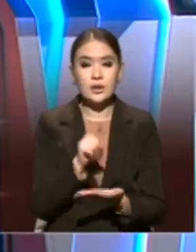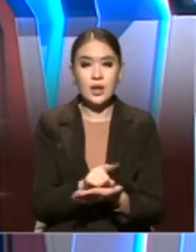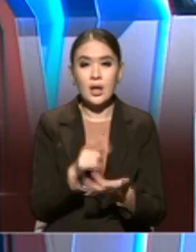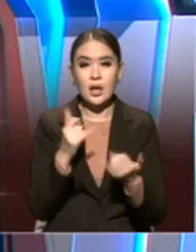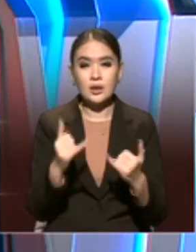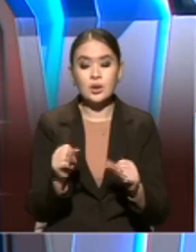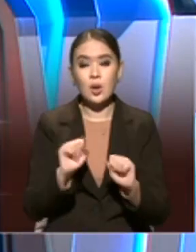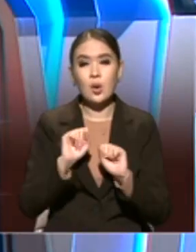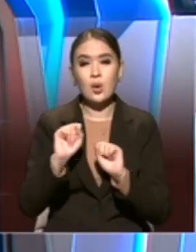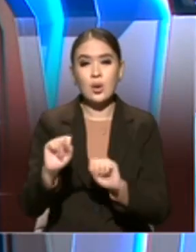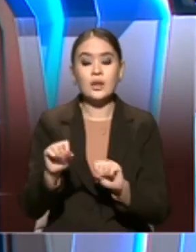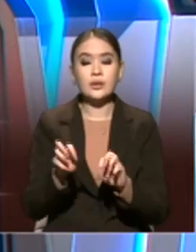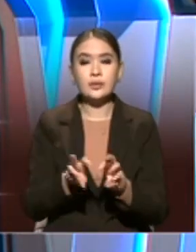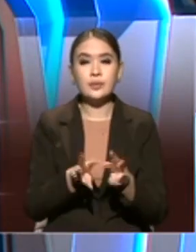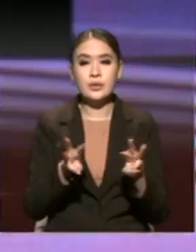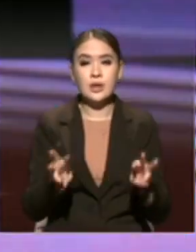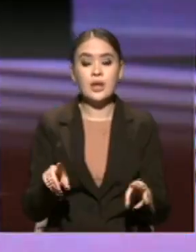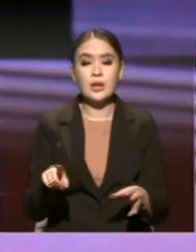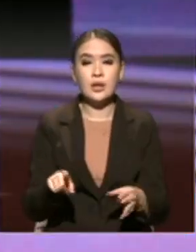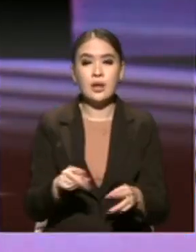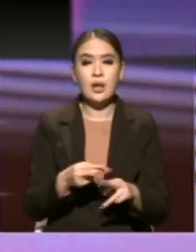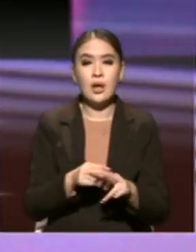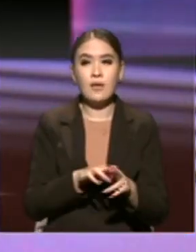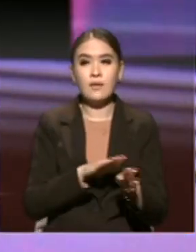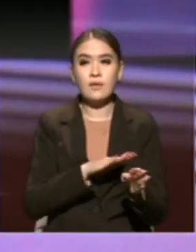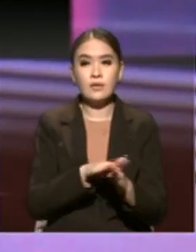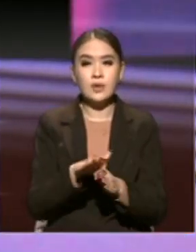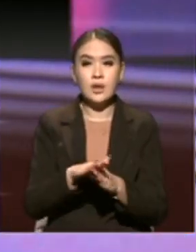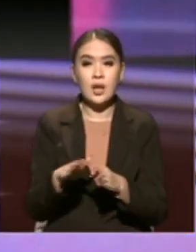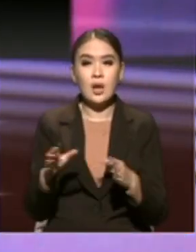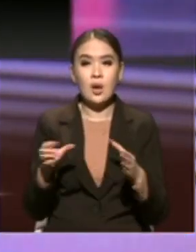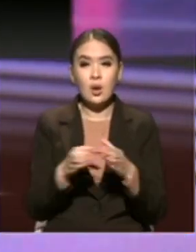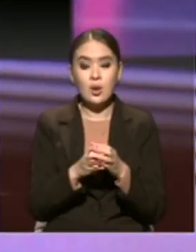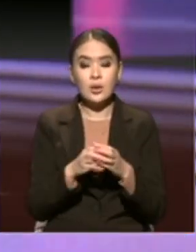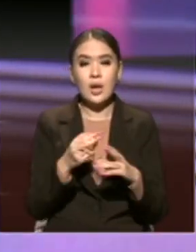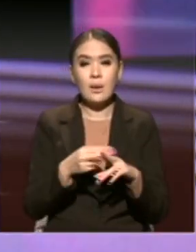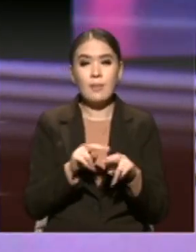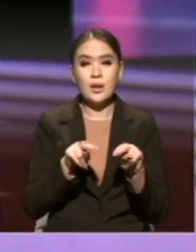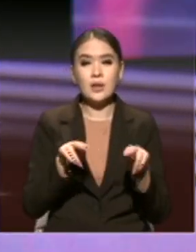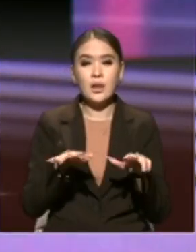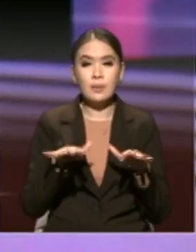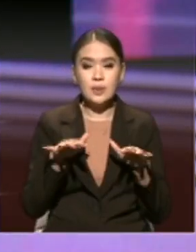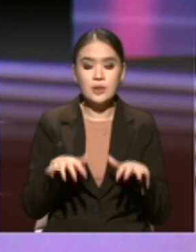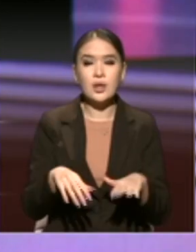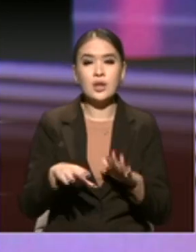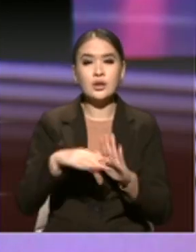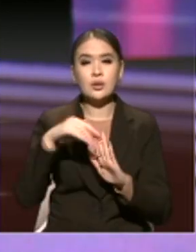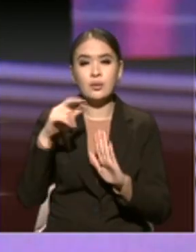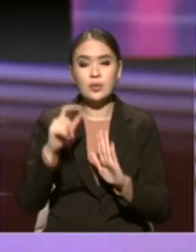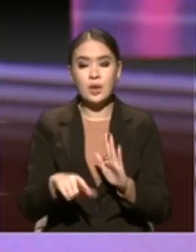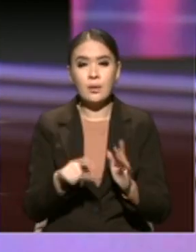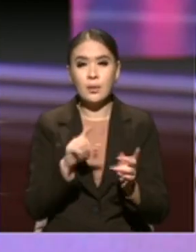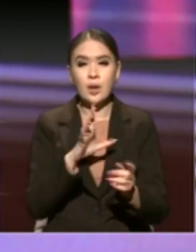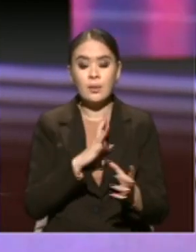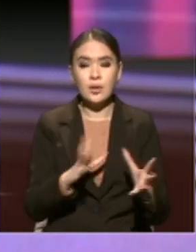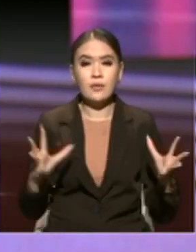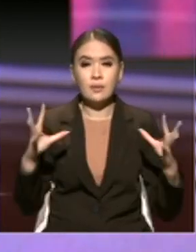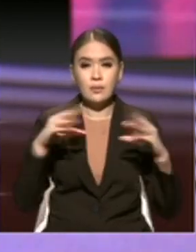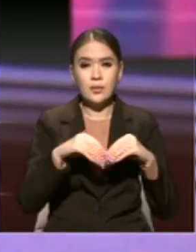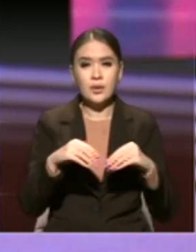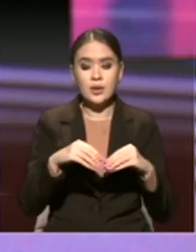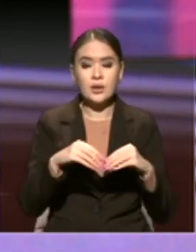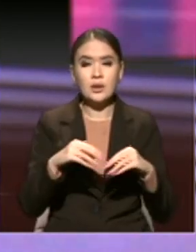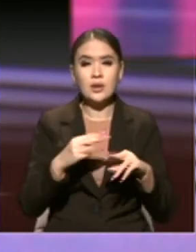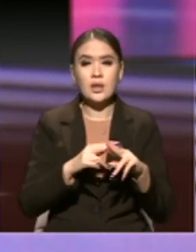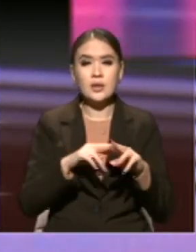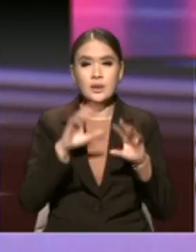қорғаныс министрлігі тиісті мемлекеттік органдармен бірлесе отырып, жаңағы парламент депутаттарымен бірлесе отырып, қазіргі уақытта бұл мәселені